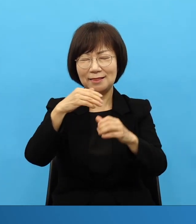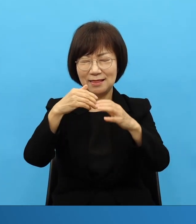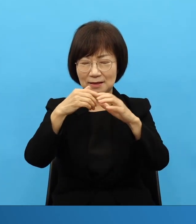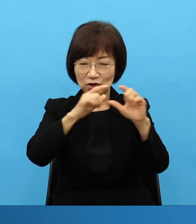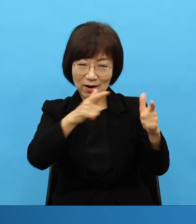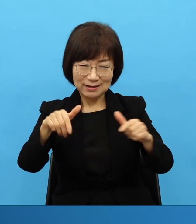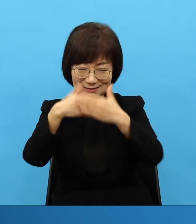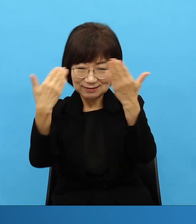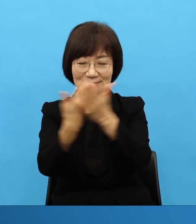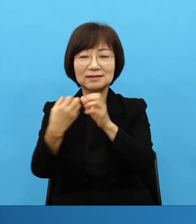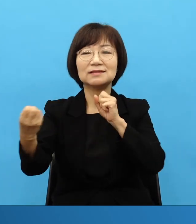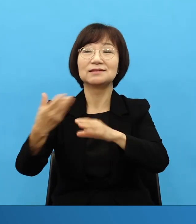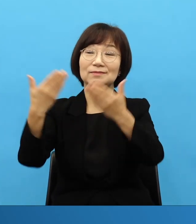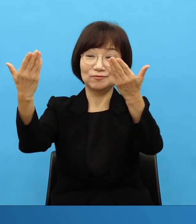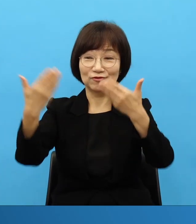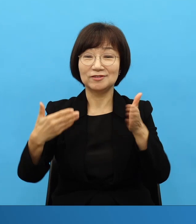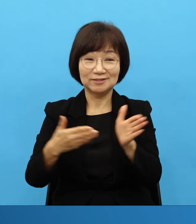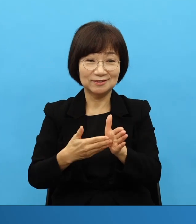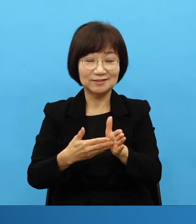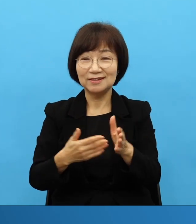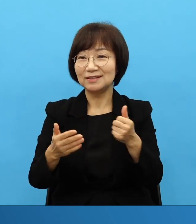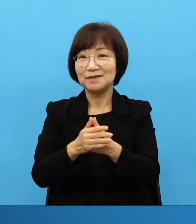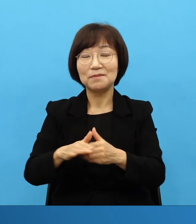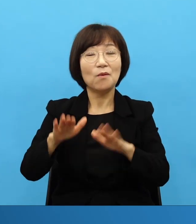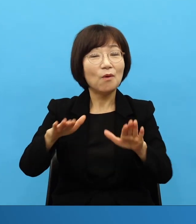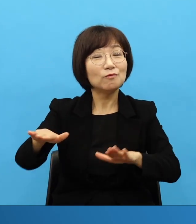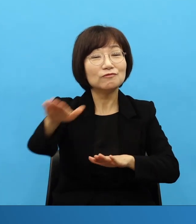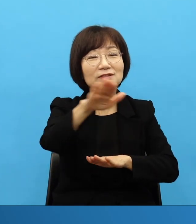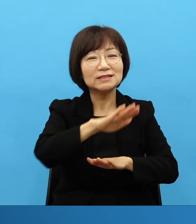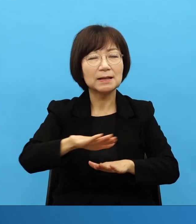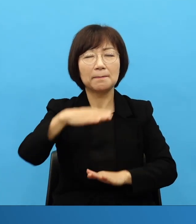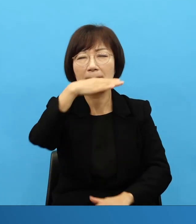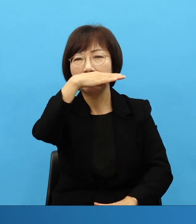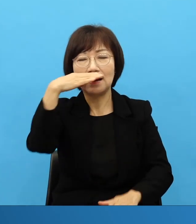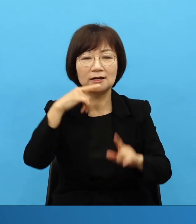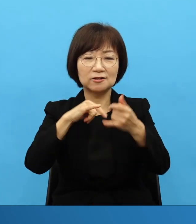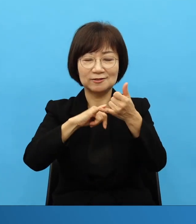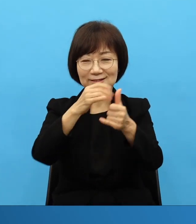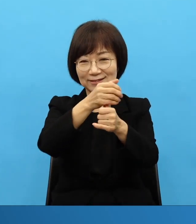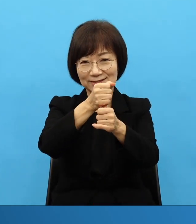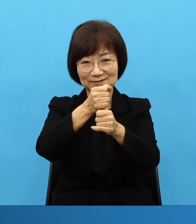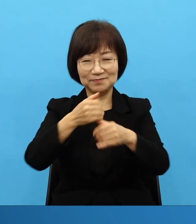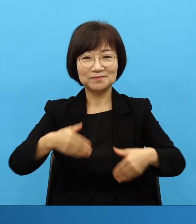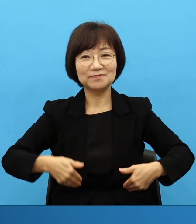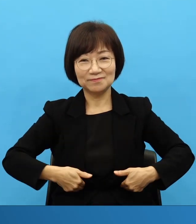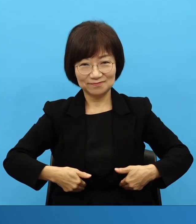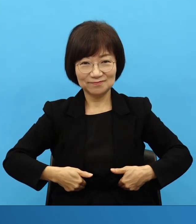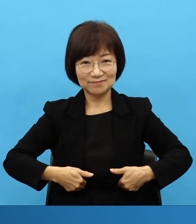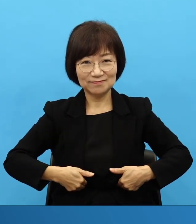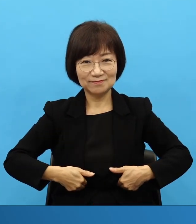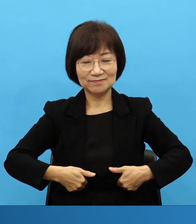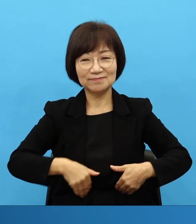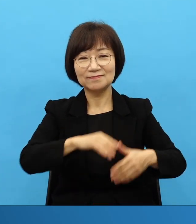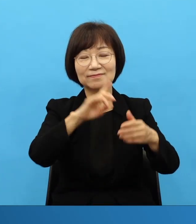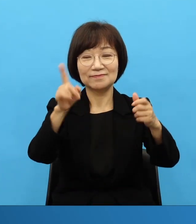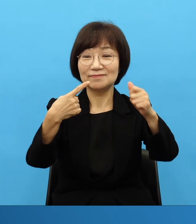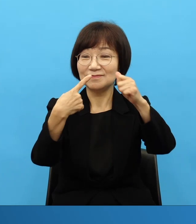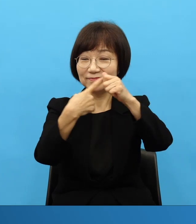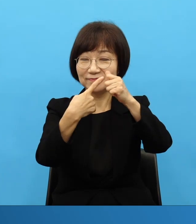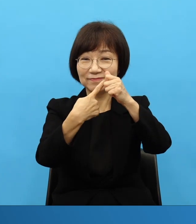진짜 응답을 받는 언약을 딱 잡으셔야 돼요. Today, may you hold on to the covenant where true answers will come. 첫째입니다. First, 이